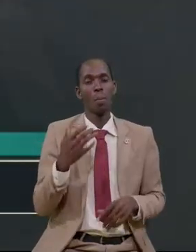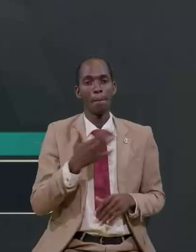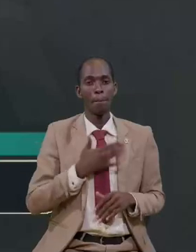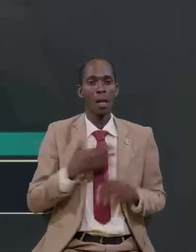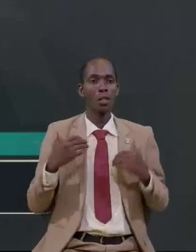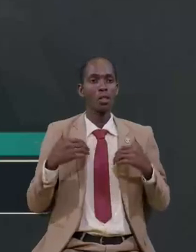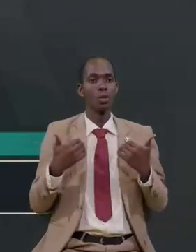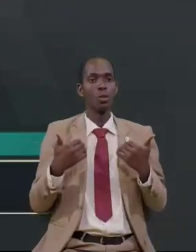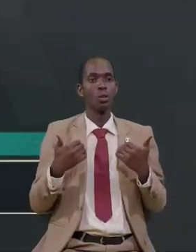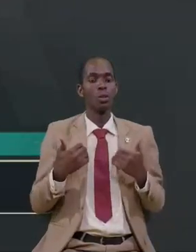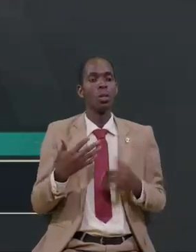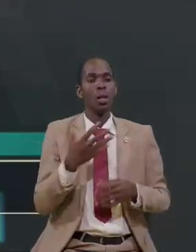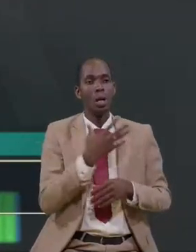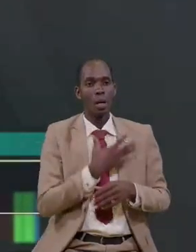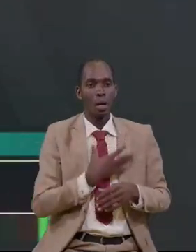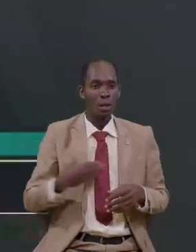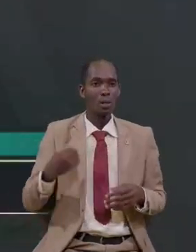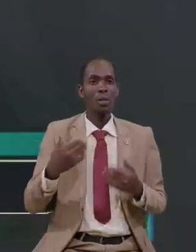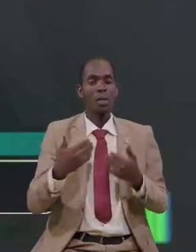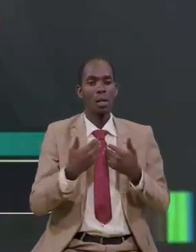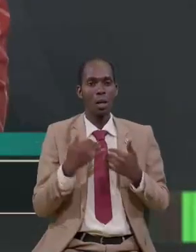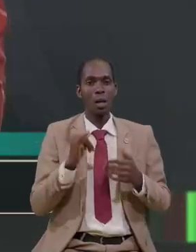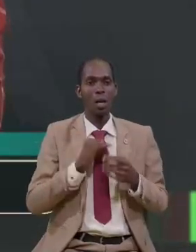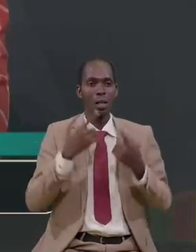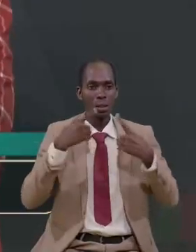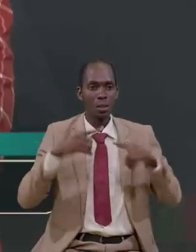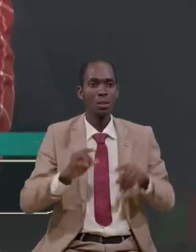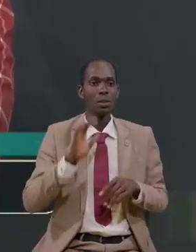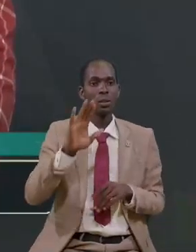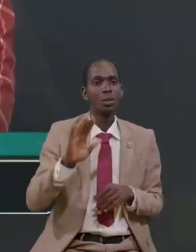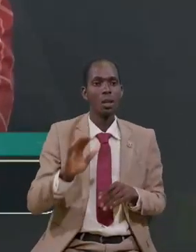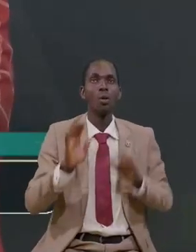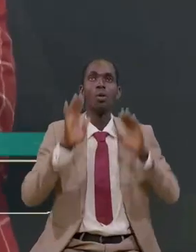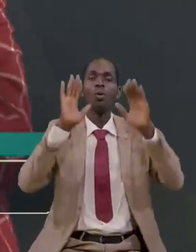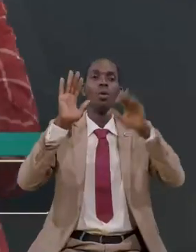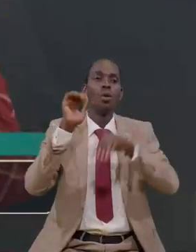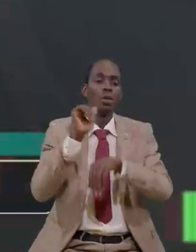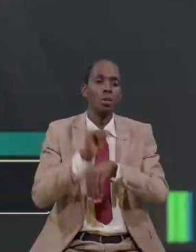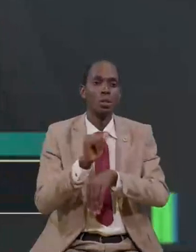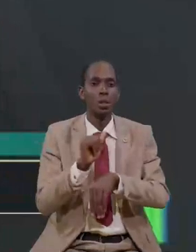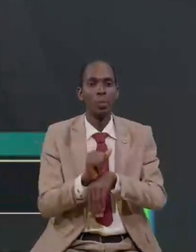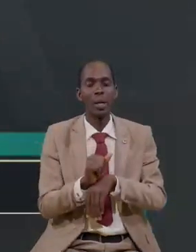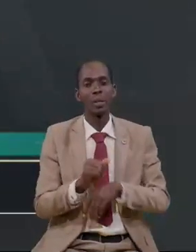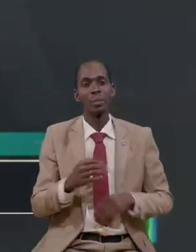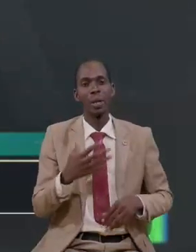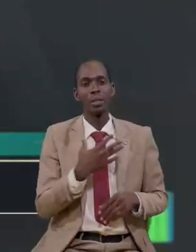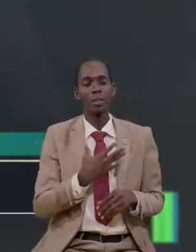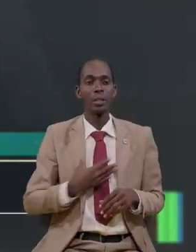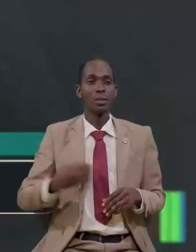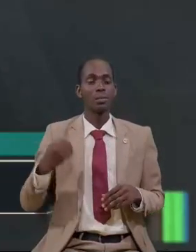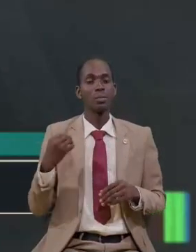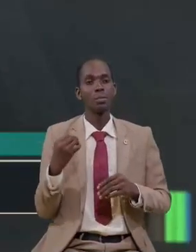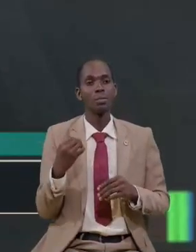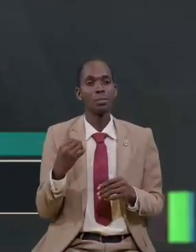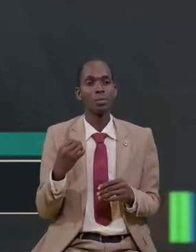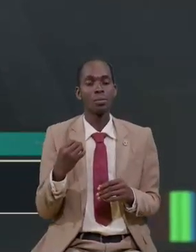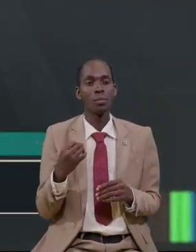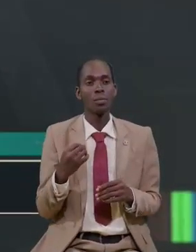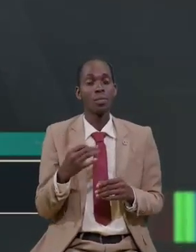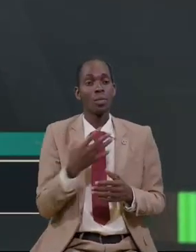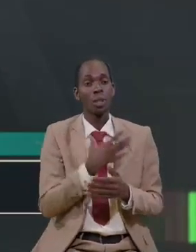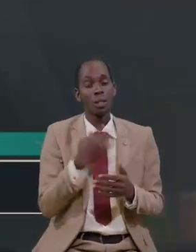pas un homme, pas nos enseignants universitaires. Verset 17, ô Dieu, tu m'as instruit dès ma jeunesse. Et